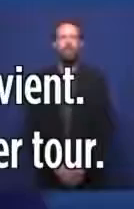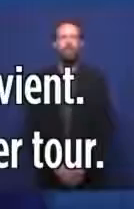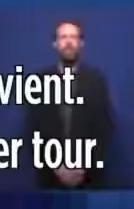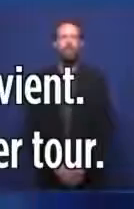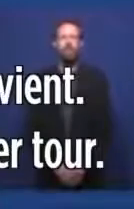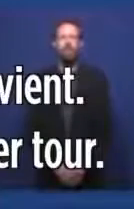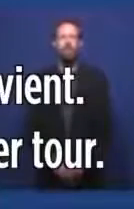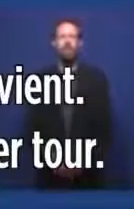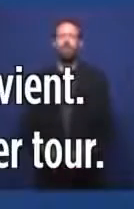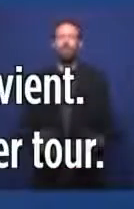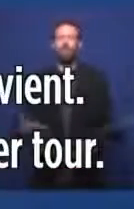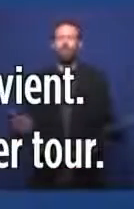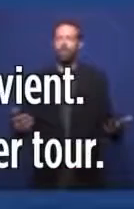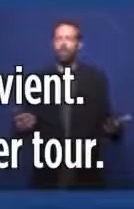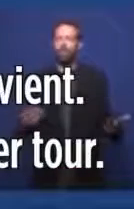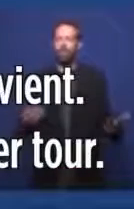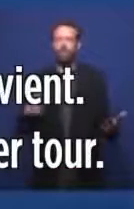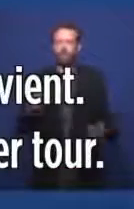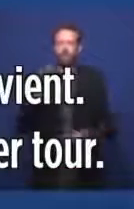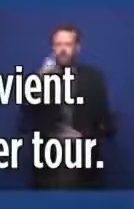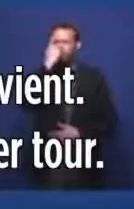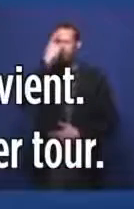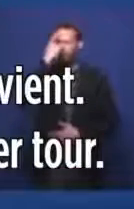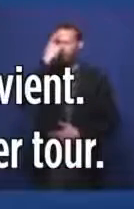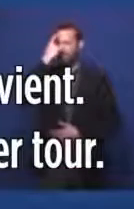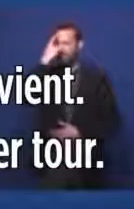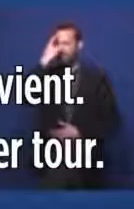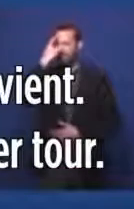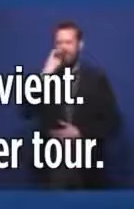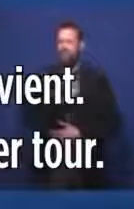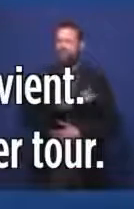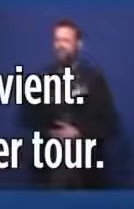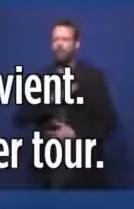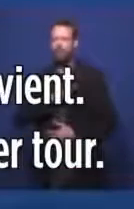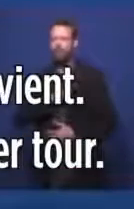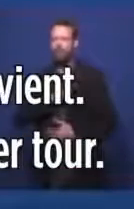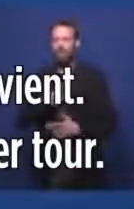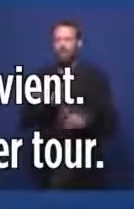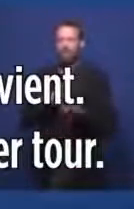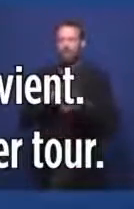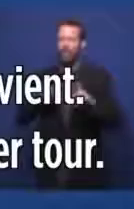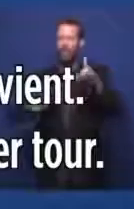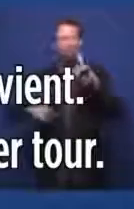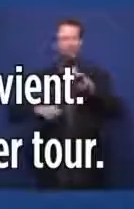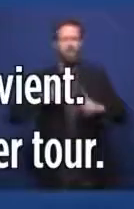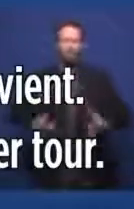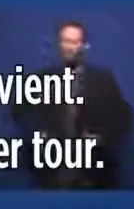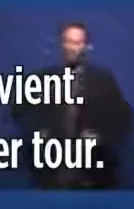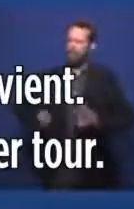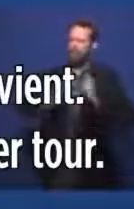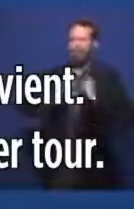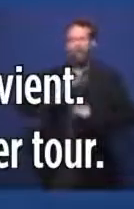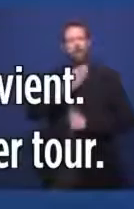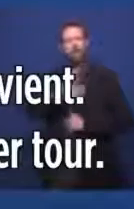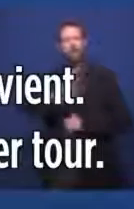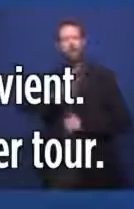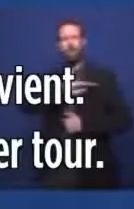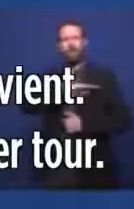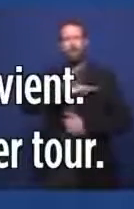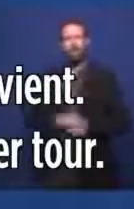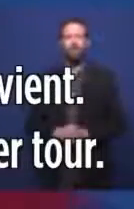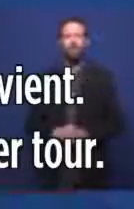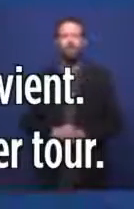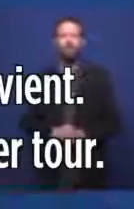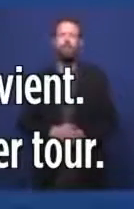Je mesure l'honneur et l'insigne responsabilité qui ainsi me revient. Je veux ici ce